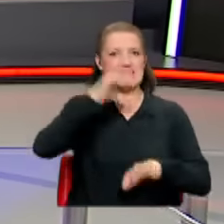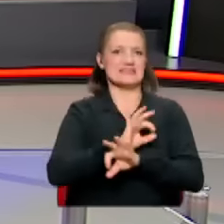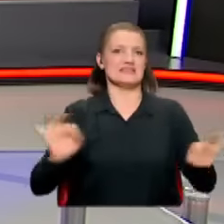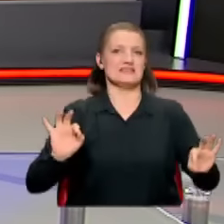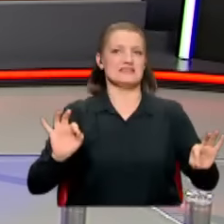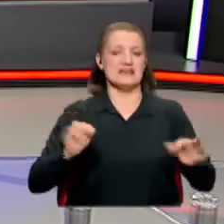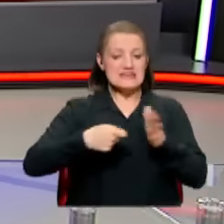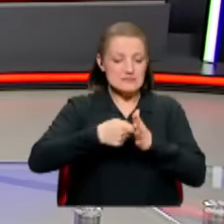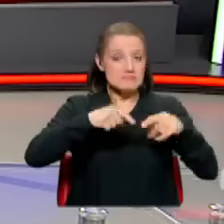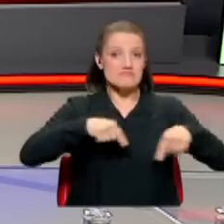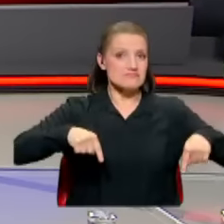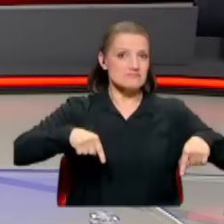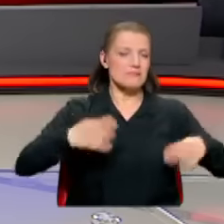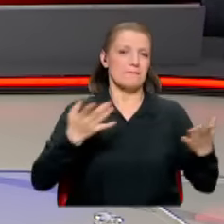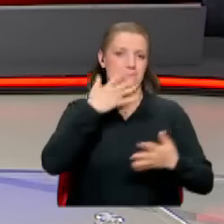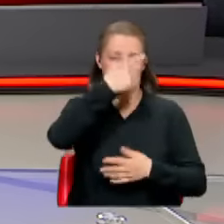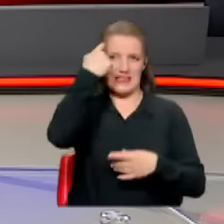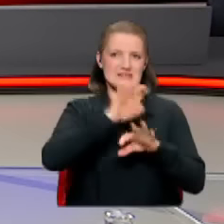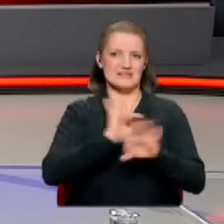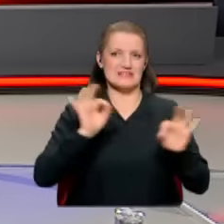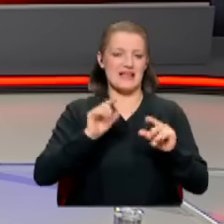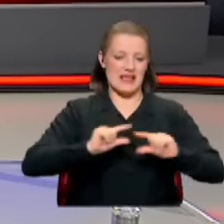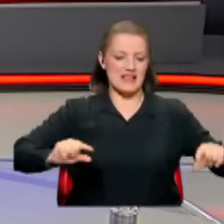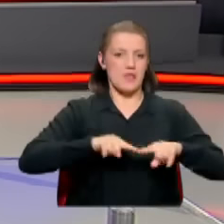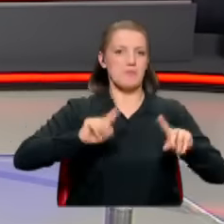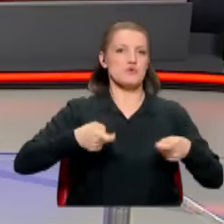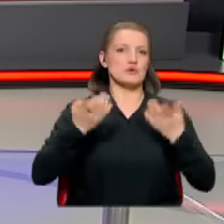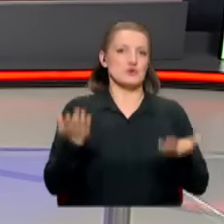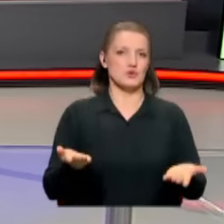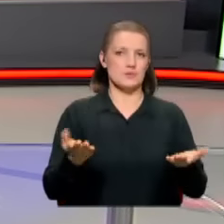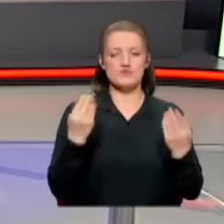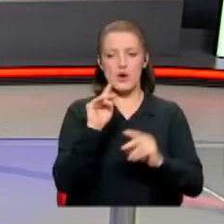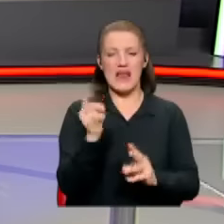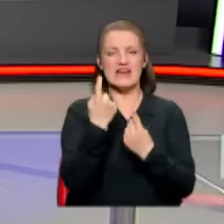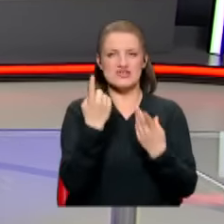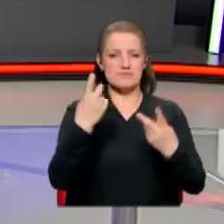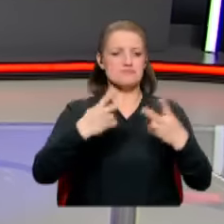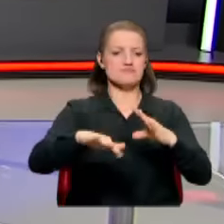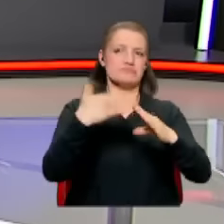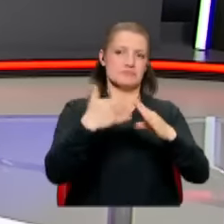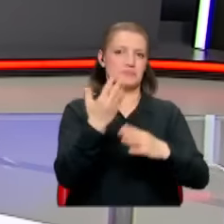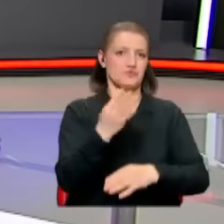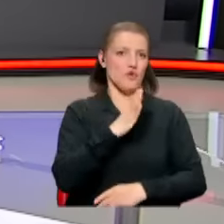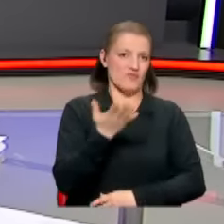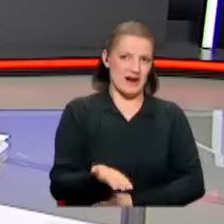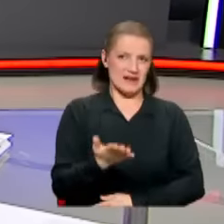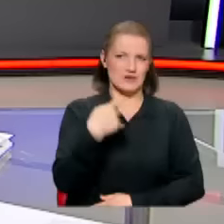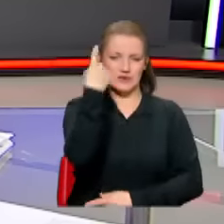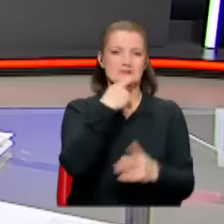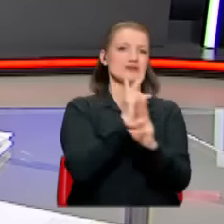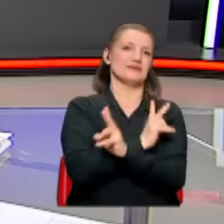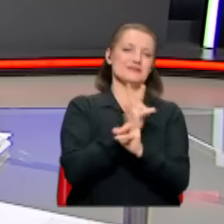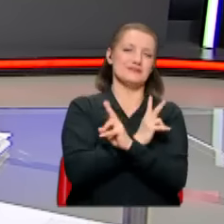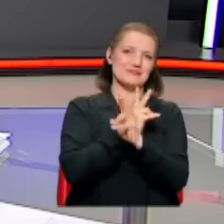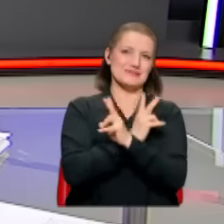Yani etiketimiz belirsiz. Etiketi bulduk. Etiket belirsiz. Çok ilginç de mesajlar var. Yüzümüzü